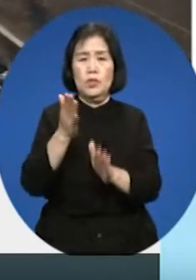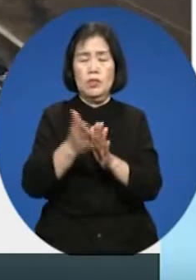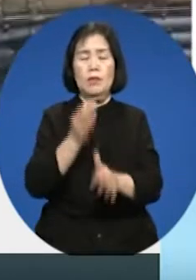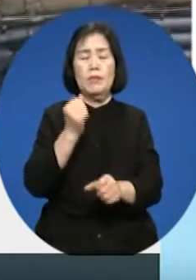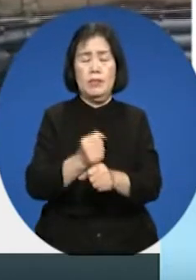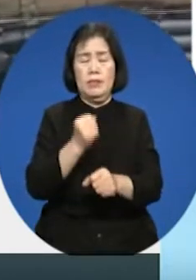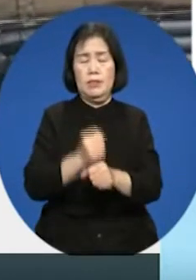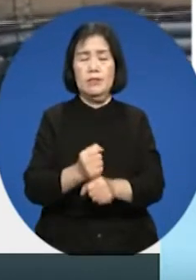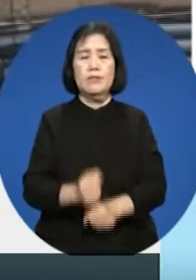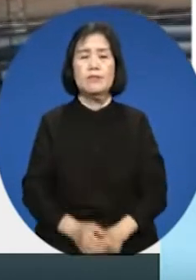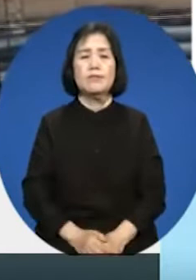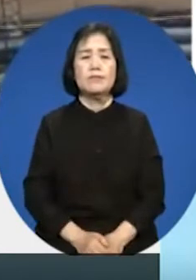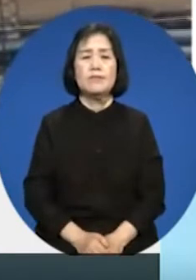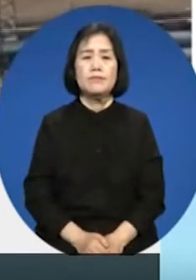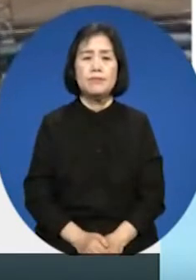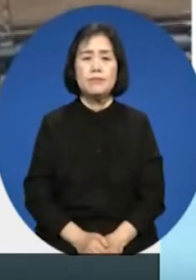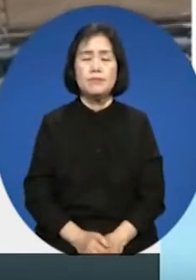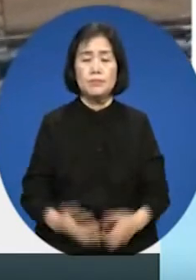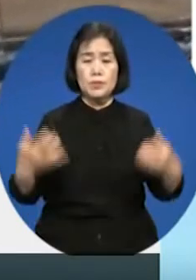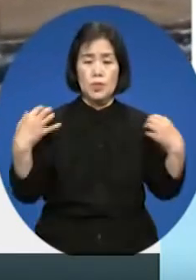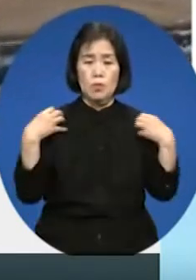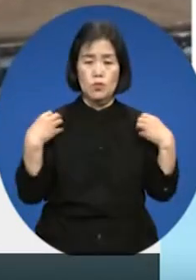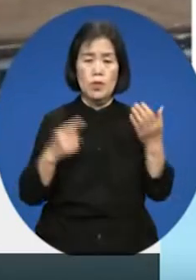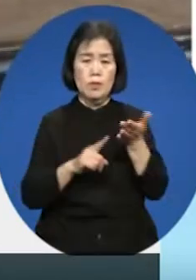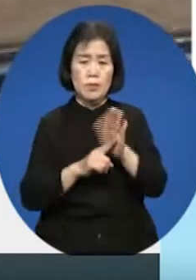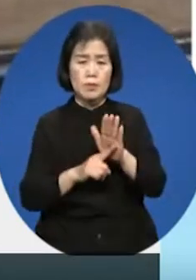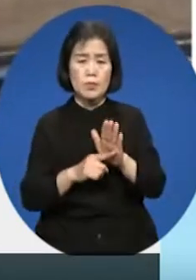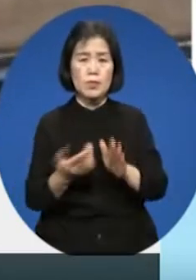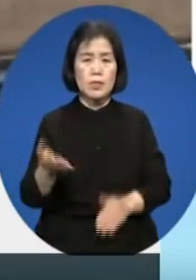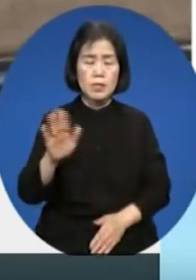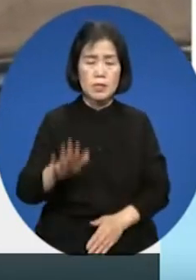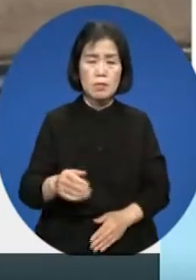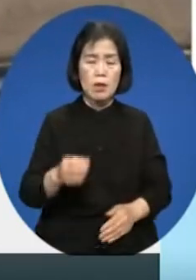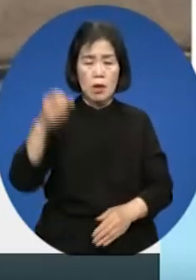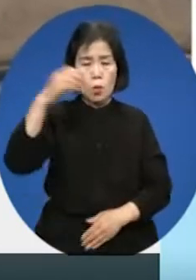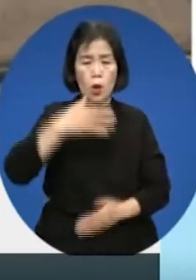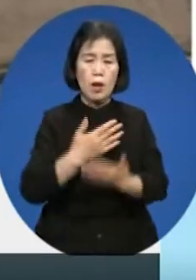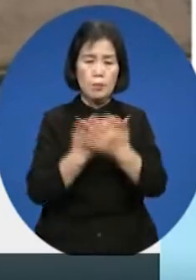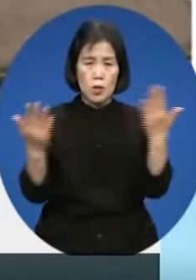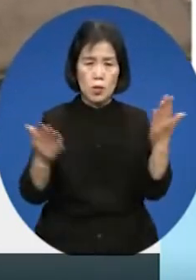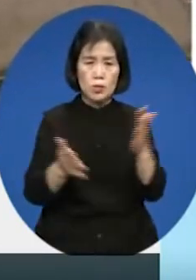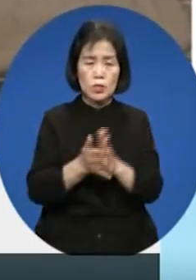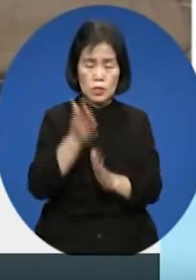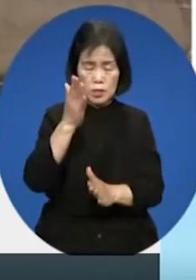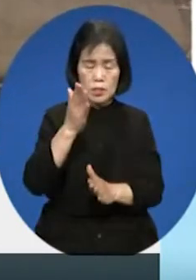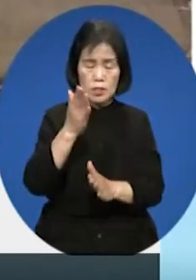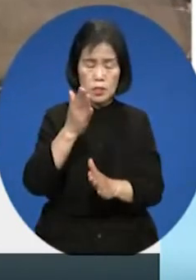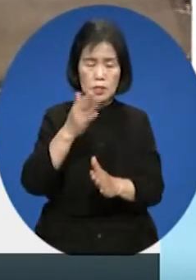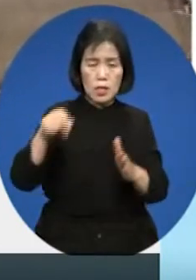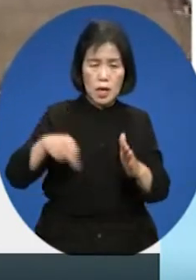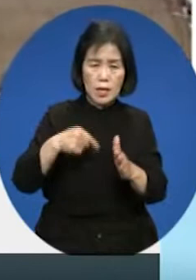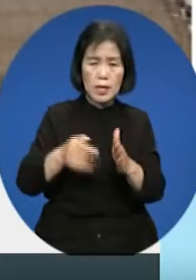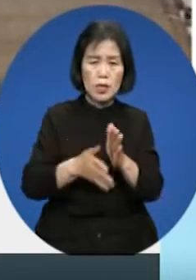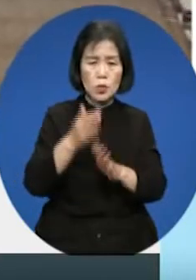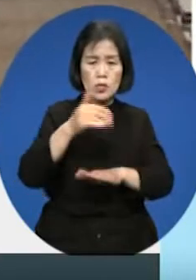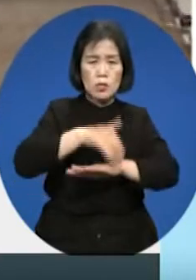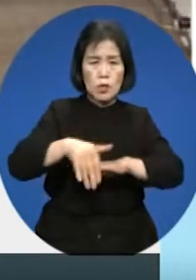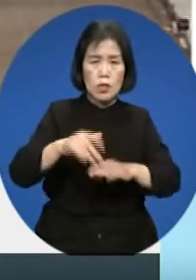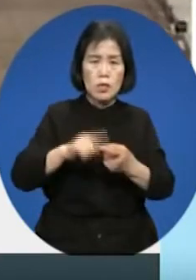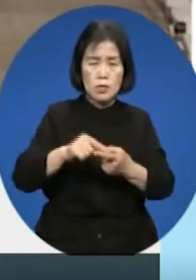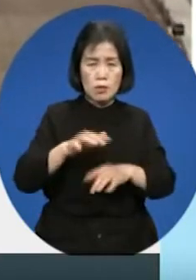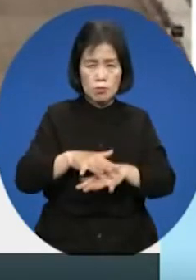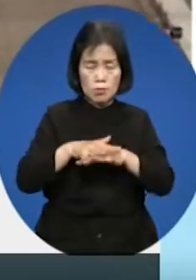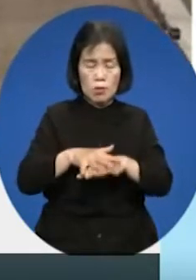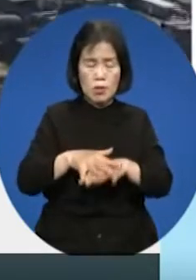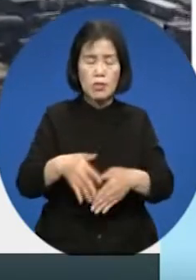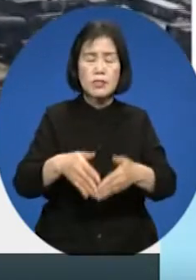나가야 하는데요. 정부가 발표했지만 우리 광명시가 좀 자체적으로 도시 계획에 대한 전략을